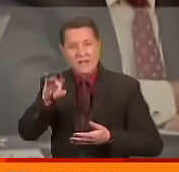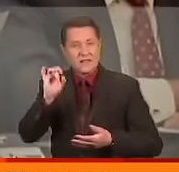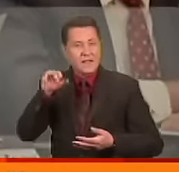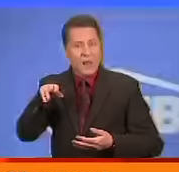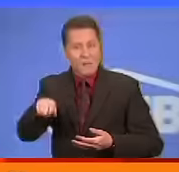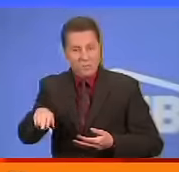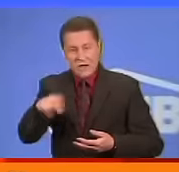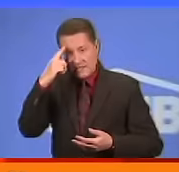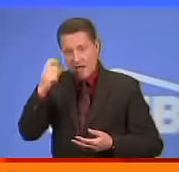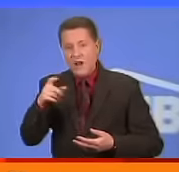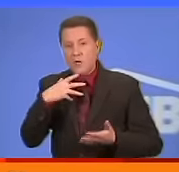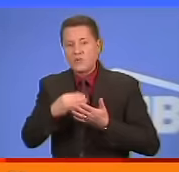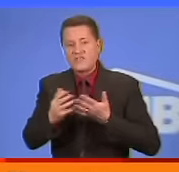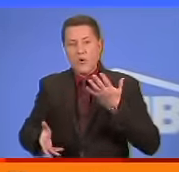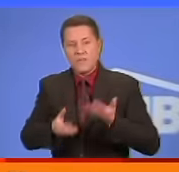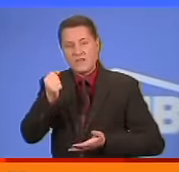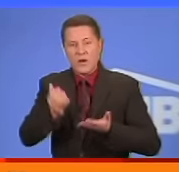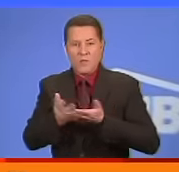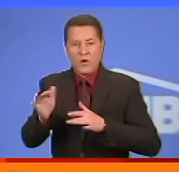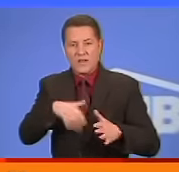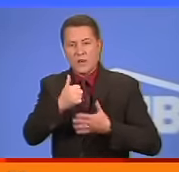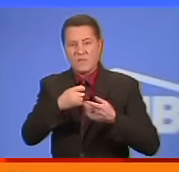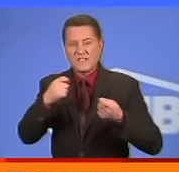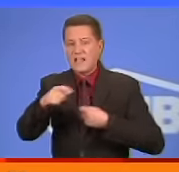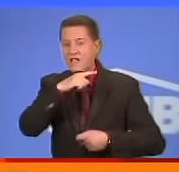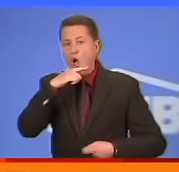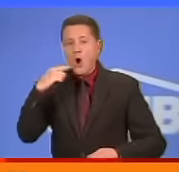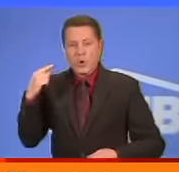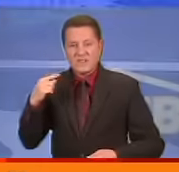неодноразово заявляв про свою підтримку політики президента Росії Путіна.